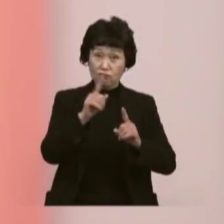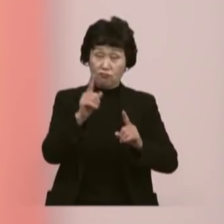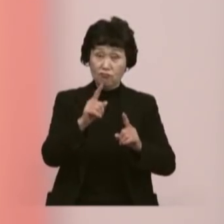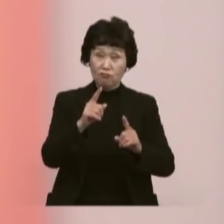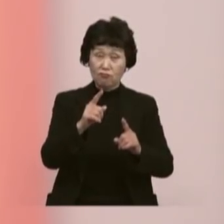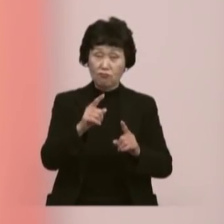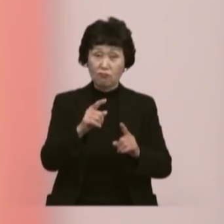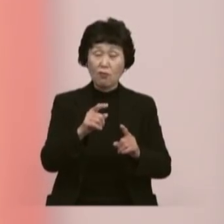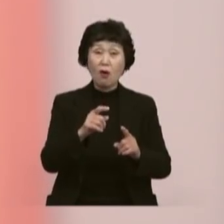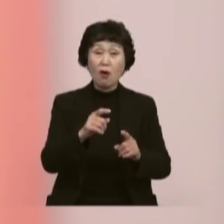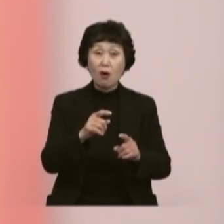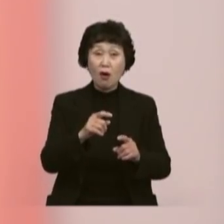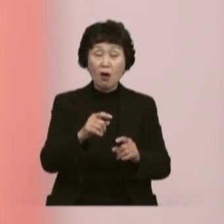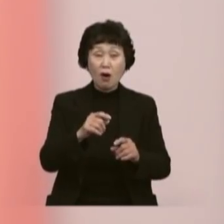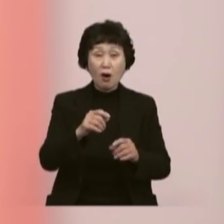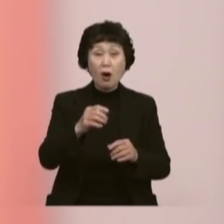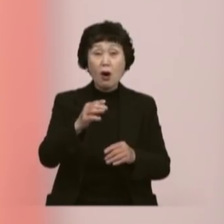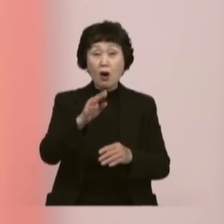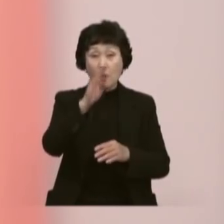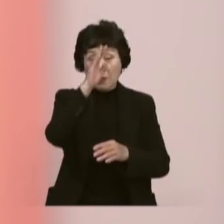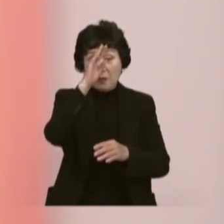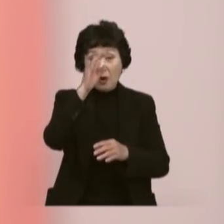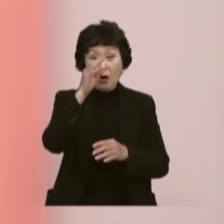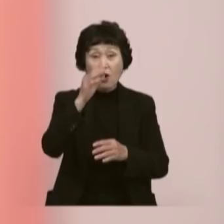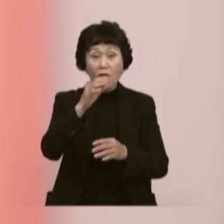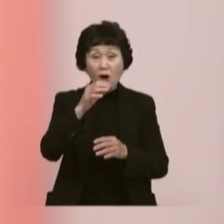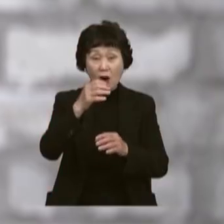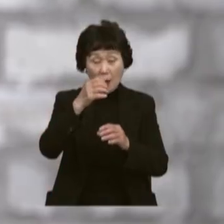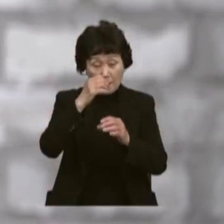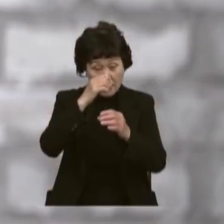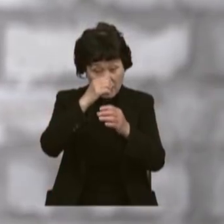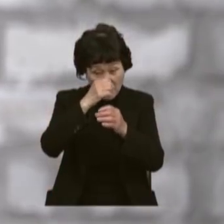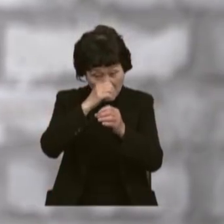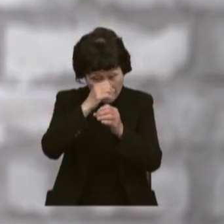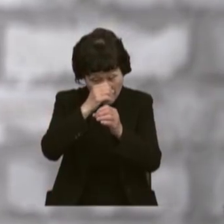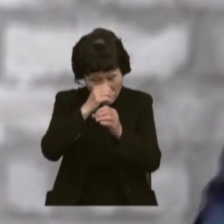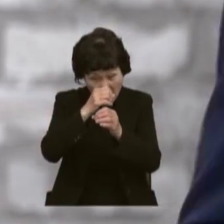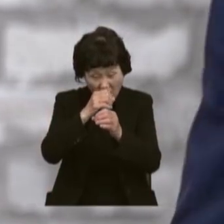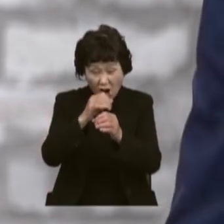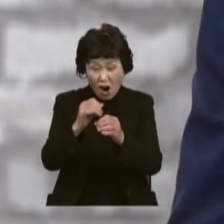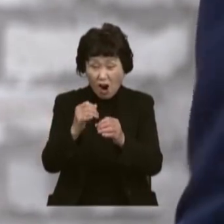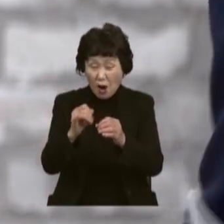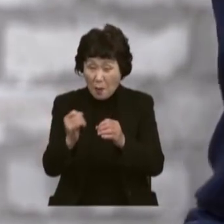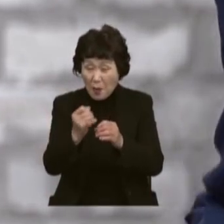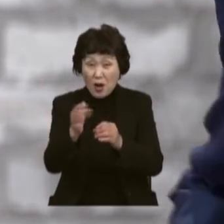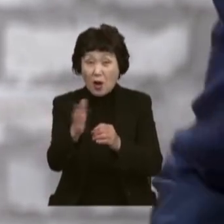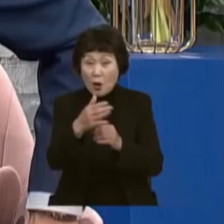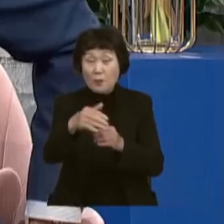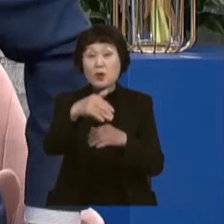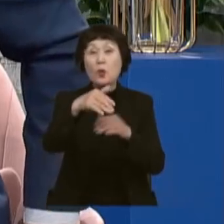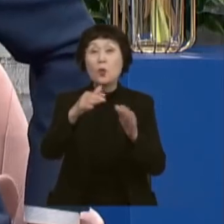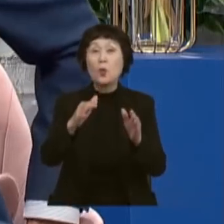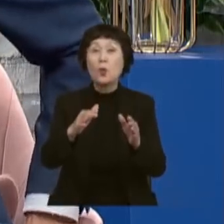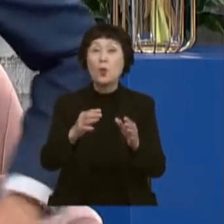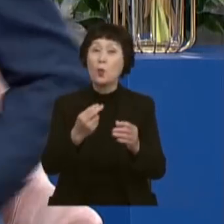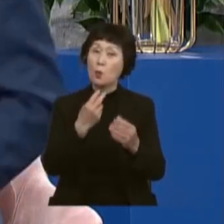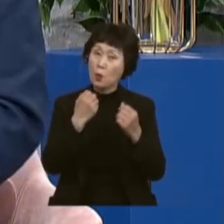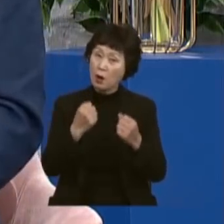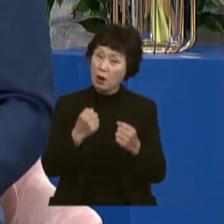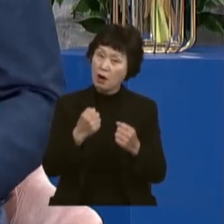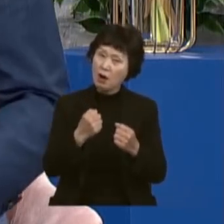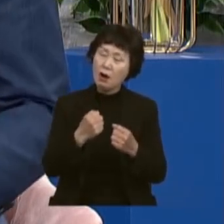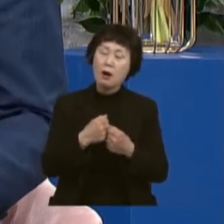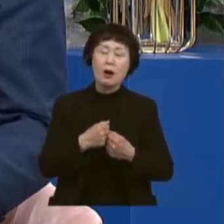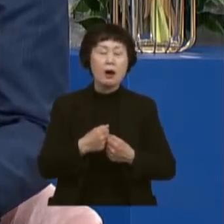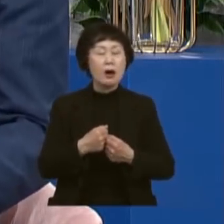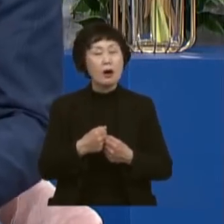무균실이라는 병실에서 아유, 진짜 이렇게까지 해서 살아야 되냐? 너무 미안하지. 딸까지 그렇게 만들어 놓고죠.